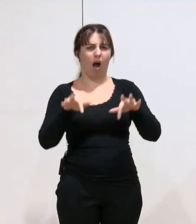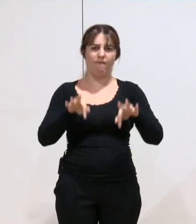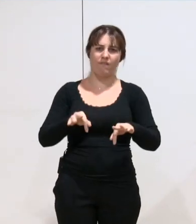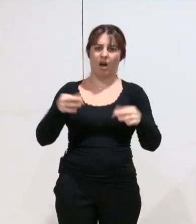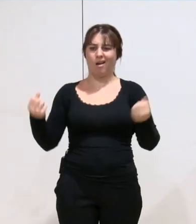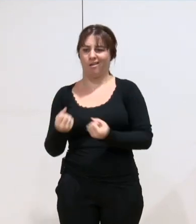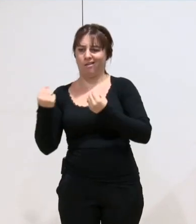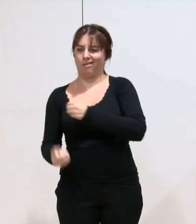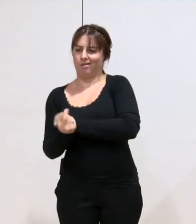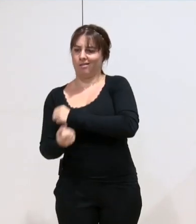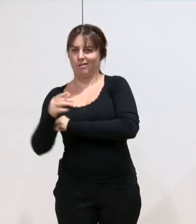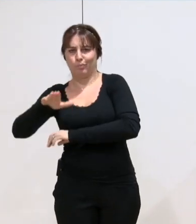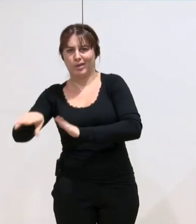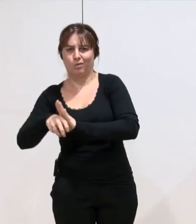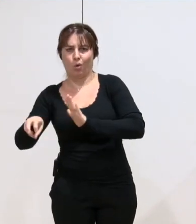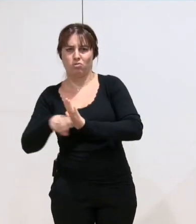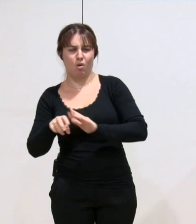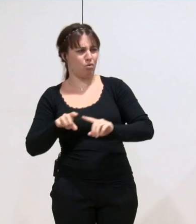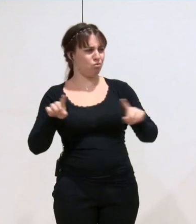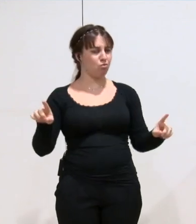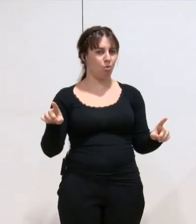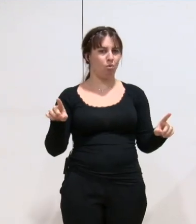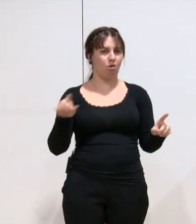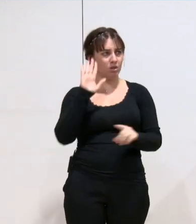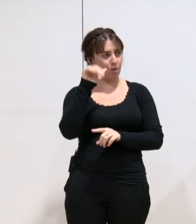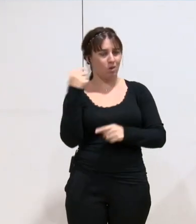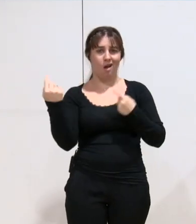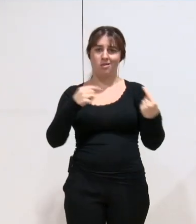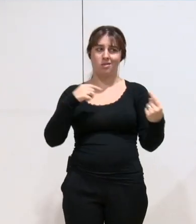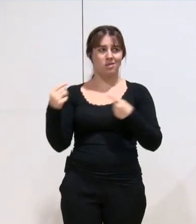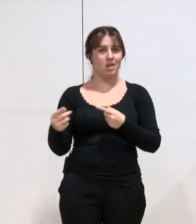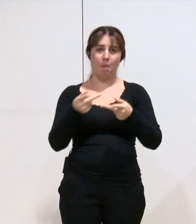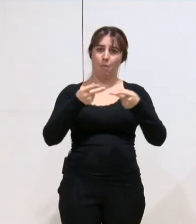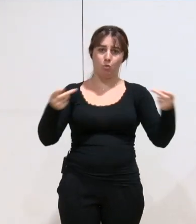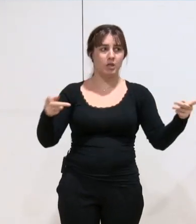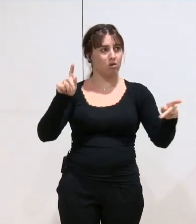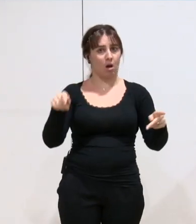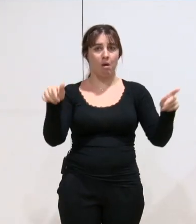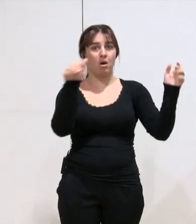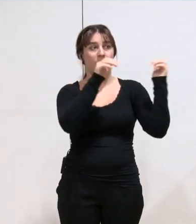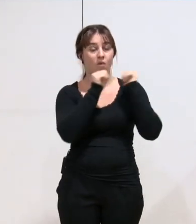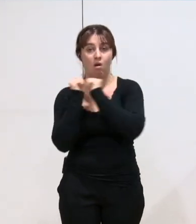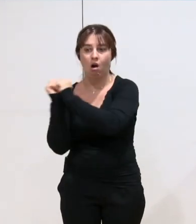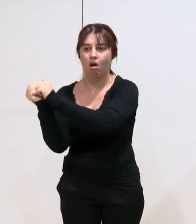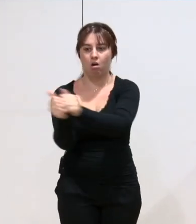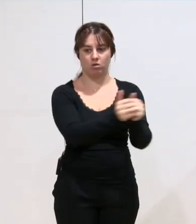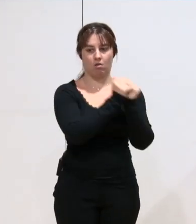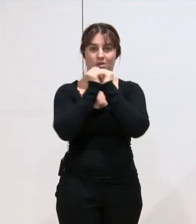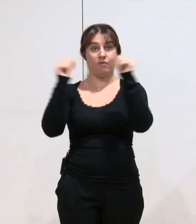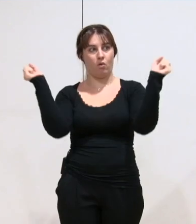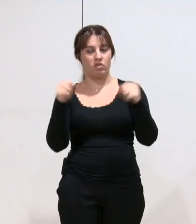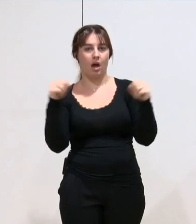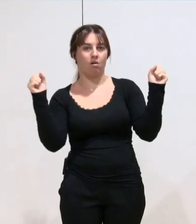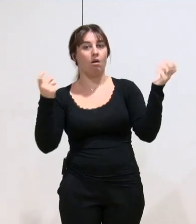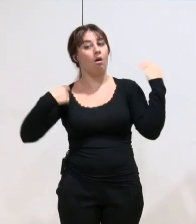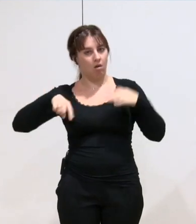de Grenoble? Je crois que c'est une conception du débat public qui devrait nous rassembler. Ça, en tous les cas, c'est